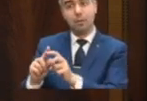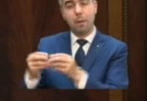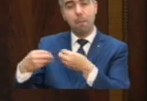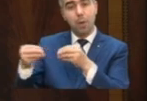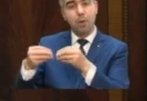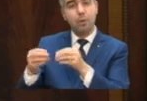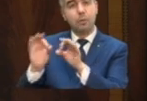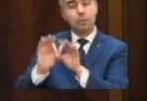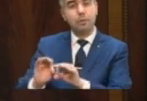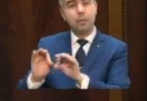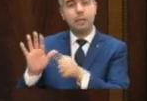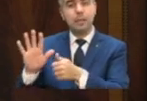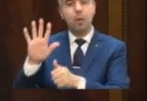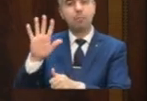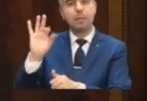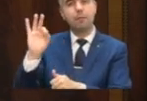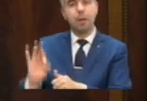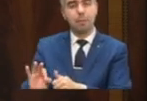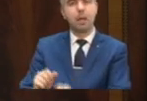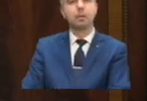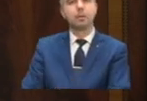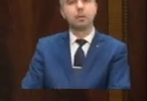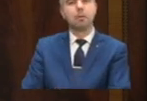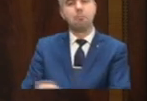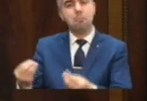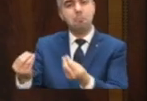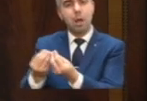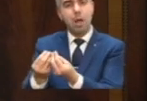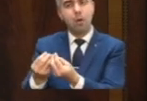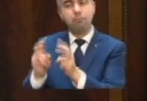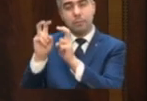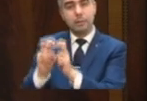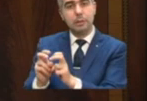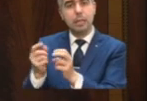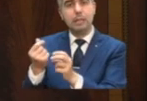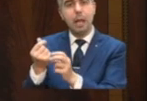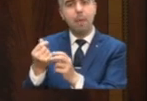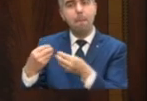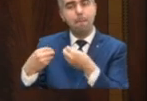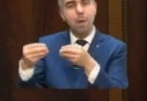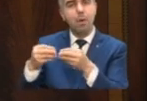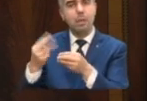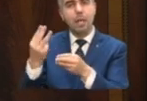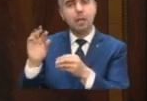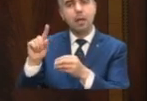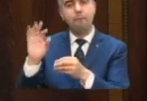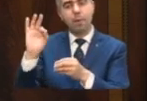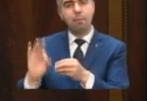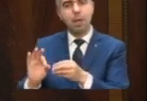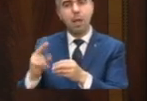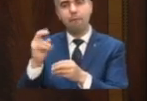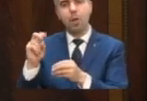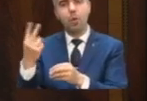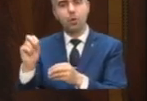بنحو 56% مصحوبا بانخفاض الأسعار بنسبة 3.3% في الربع الثاني من